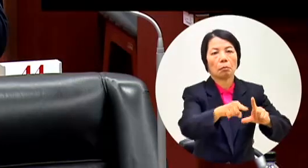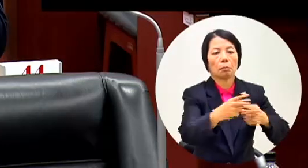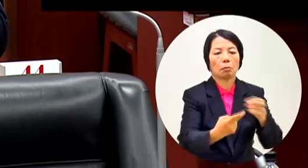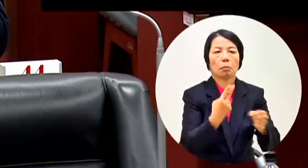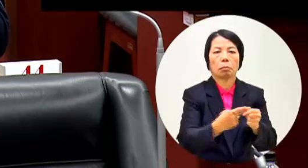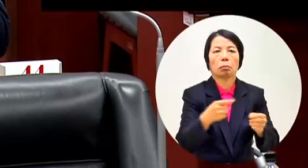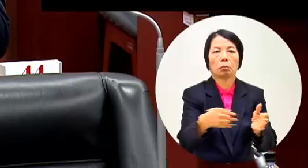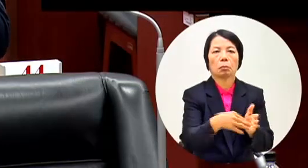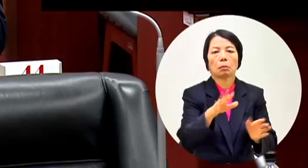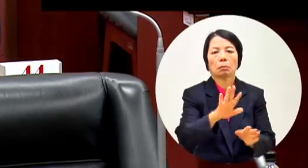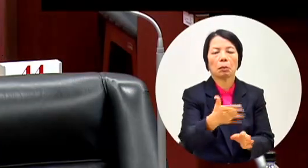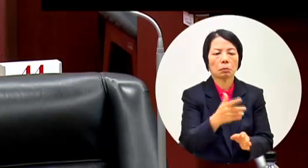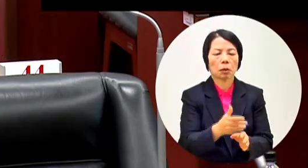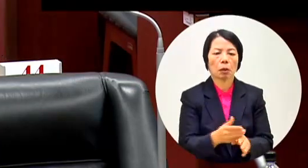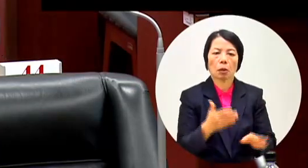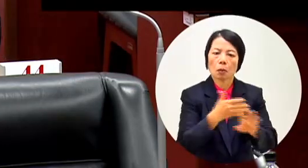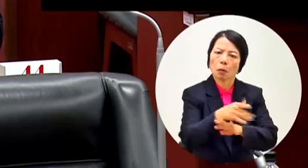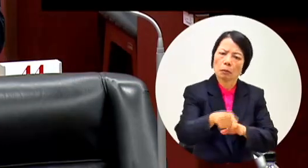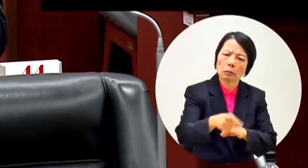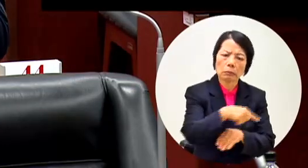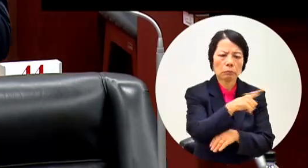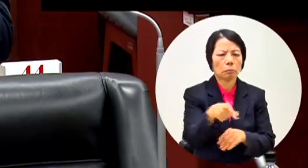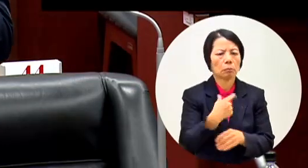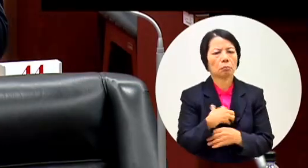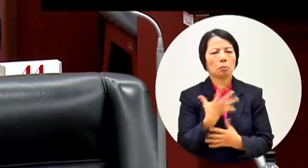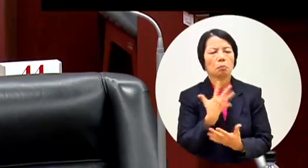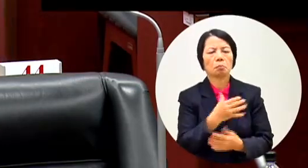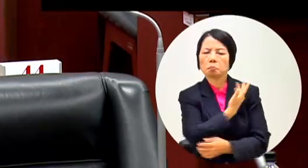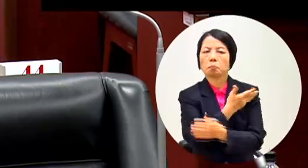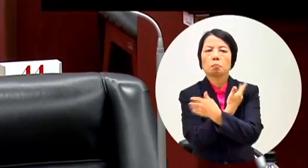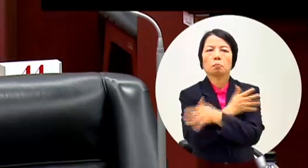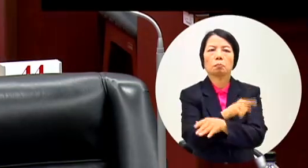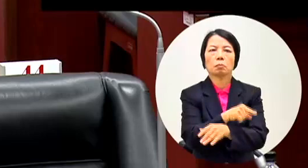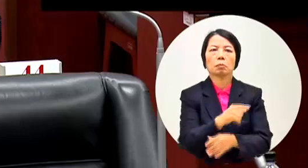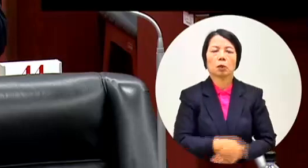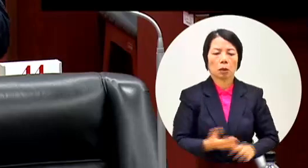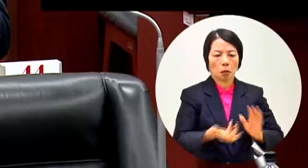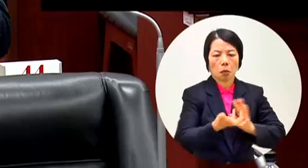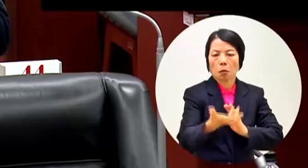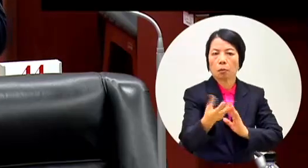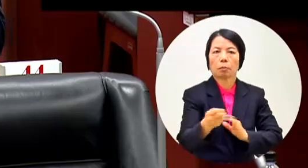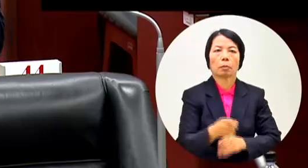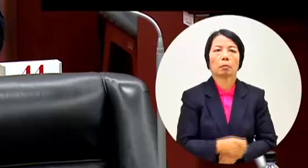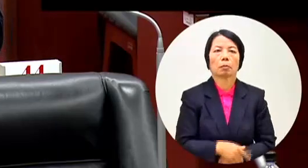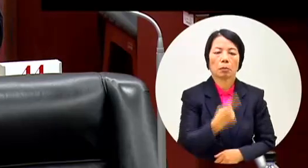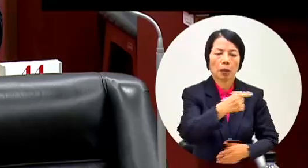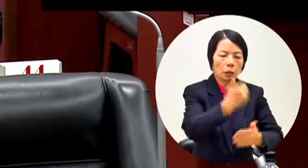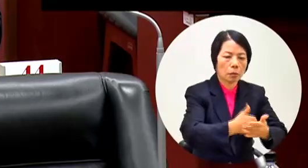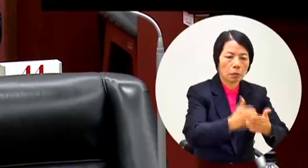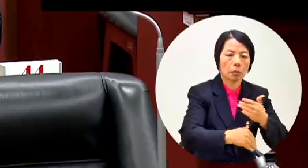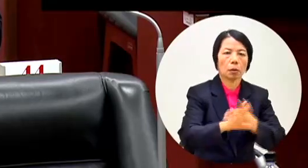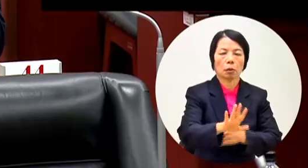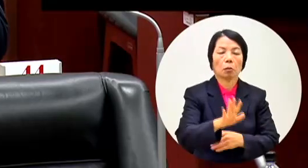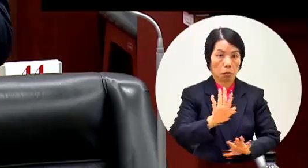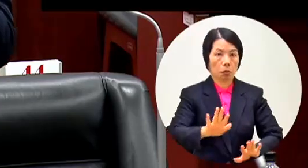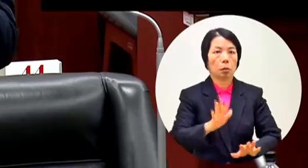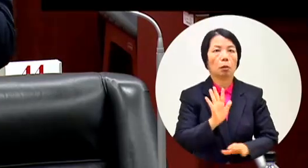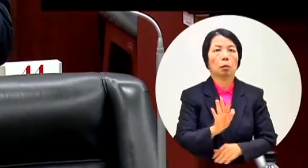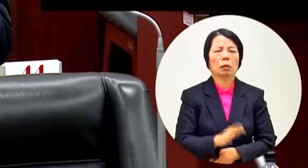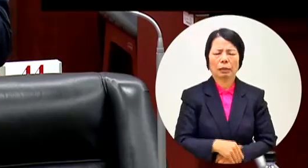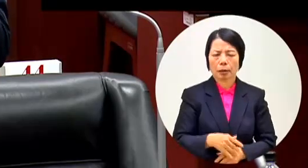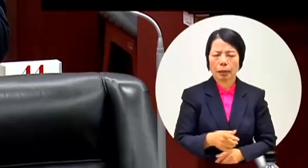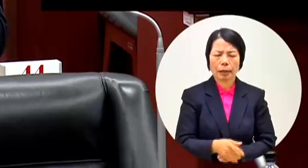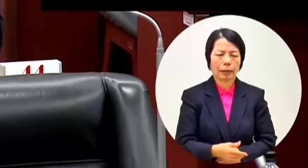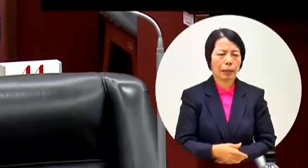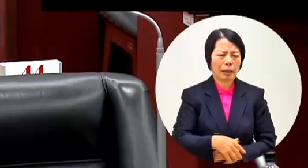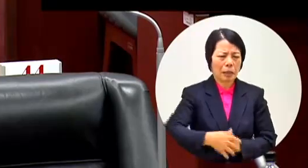志啊，所以也没有迁厂，啊也没有江边，有现在在做，早就应该做了嘛。啊，我能够被变经济，